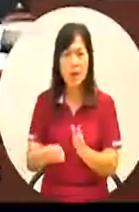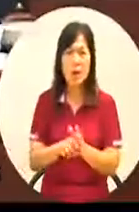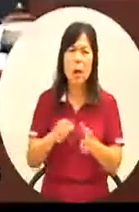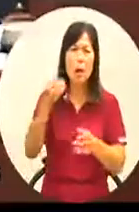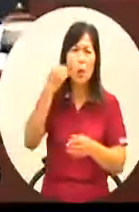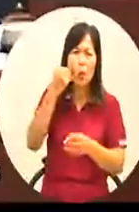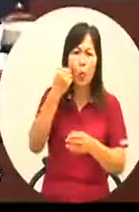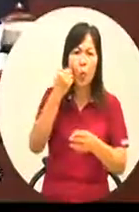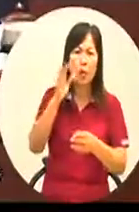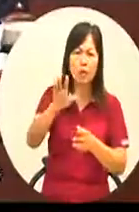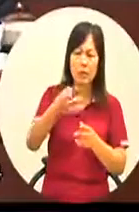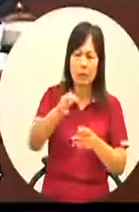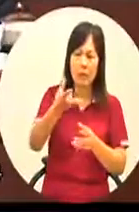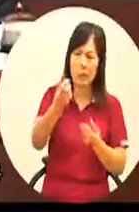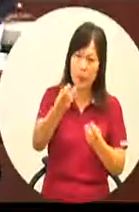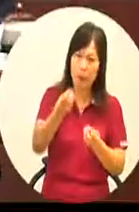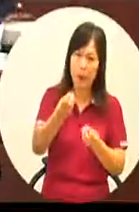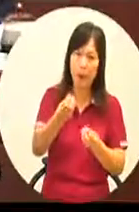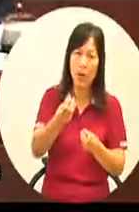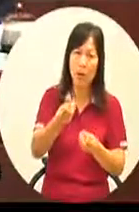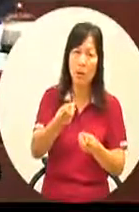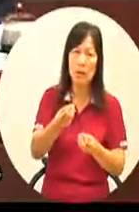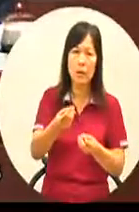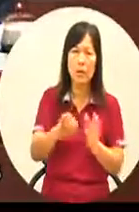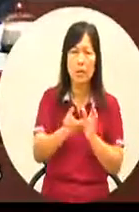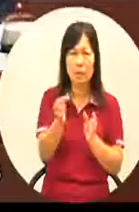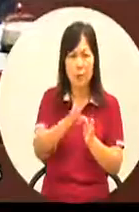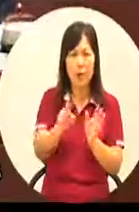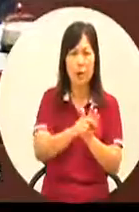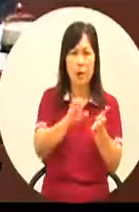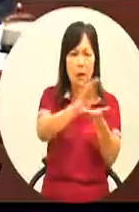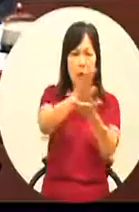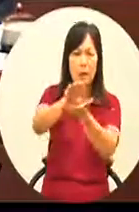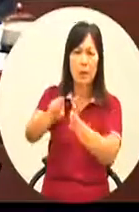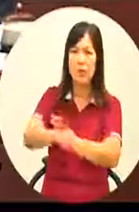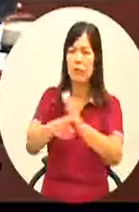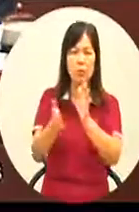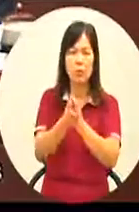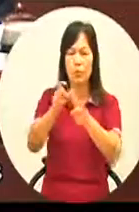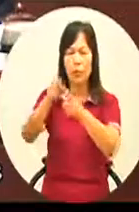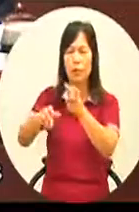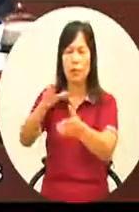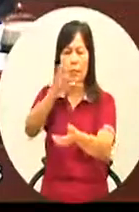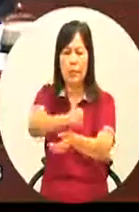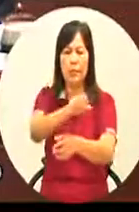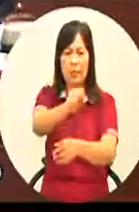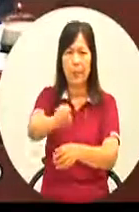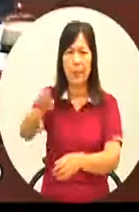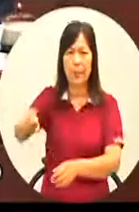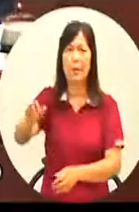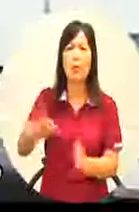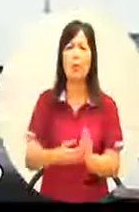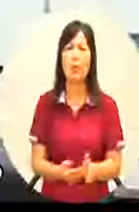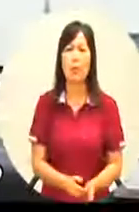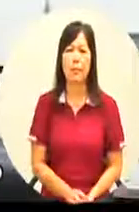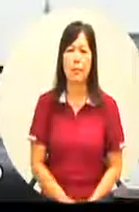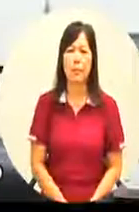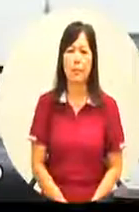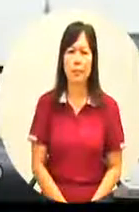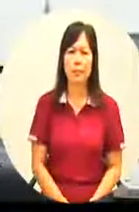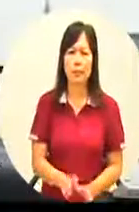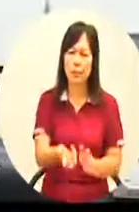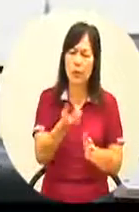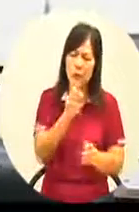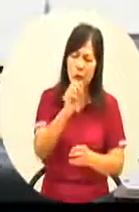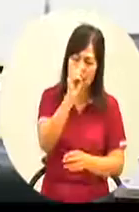不有一个收费机制哈，你会发现内底车位拢好业者甲咱讲。 局长，我是跟你讲哈，我刚才跟你